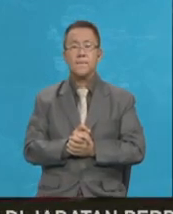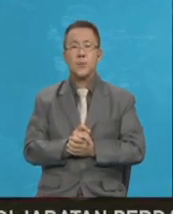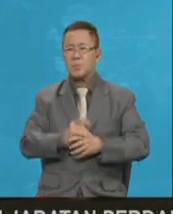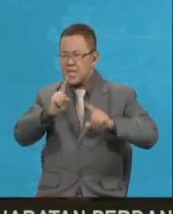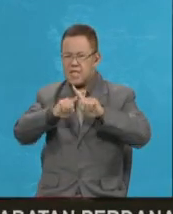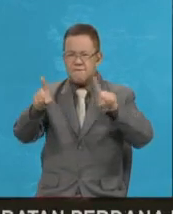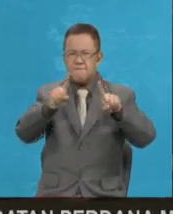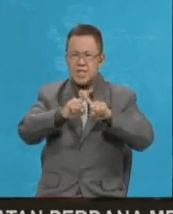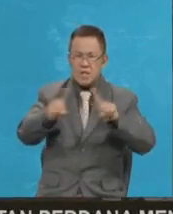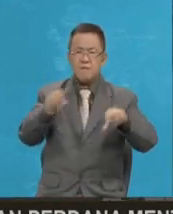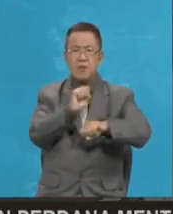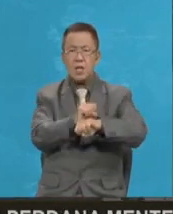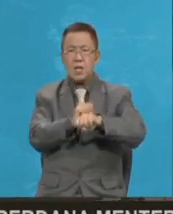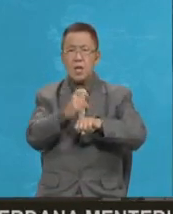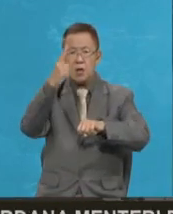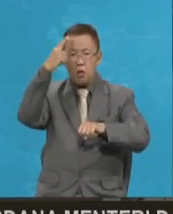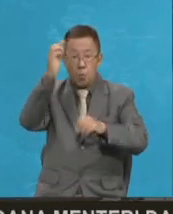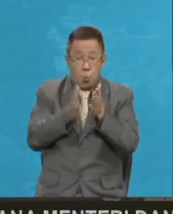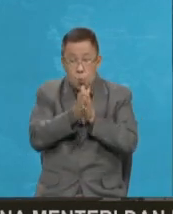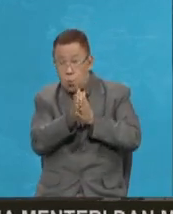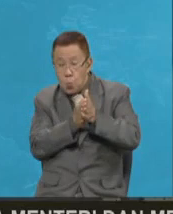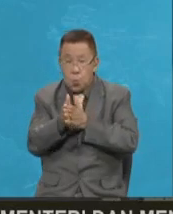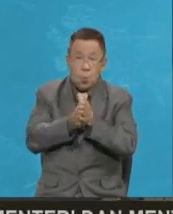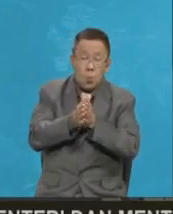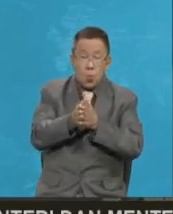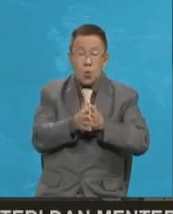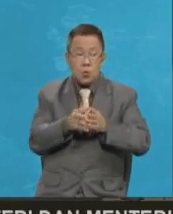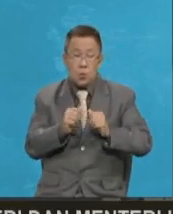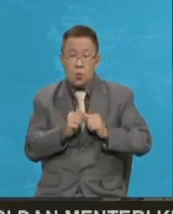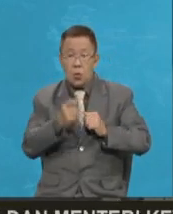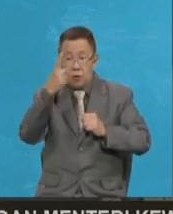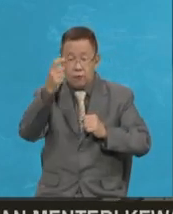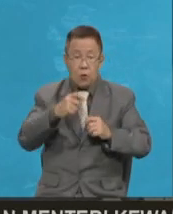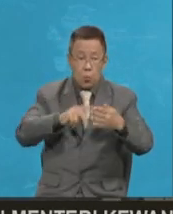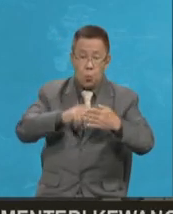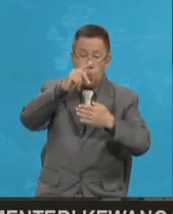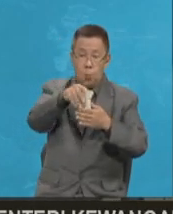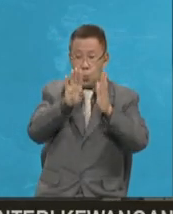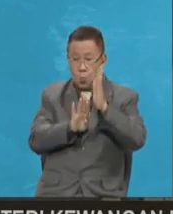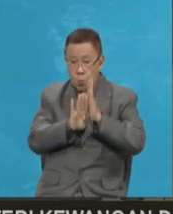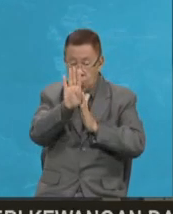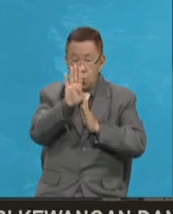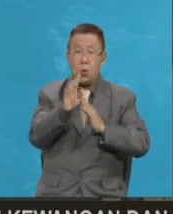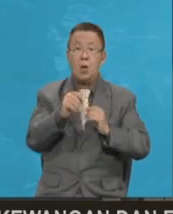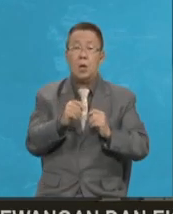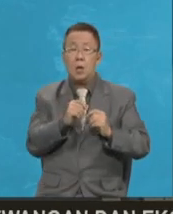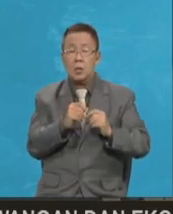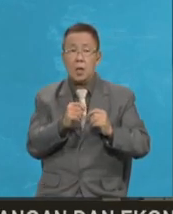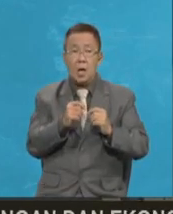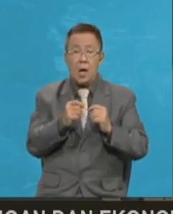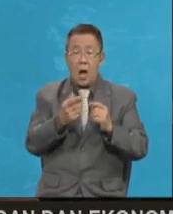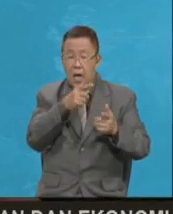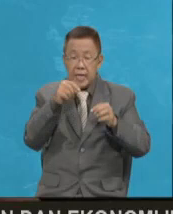di berbagai activity Dragon bagi memupuk minat serta kecenderungan para pelajar dalam meningkatkan keupayaan mereka menuturkan